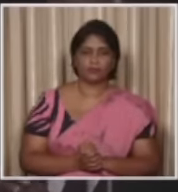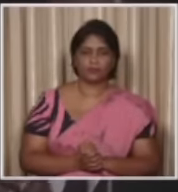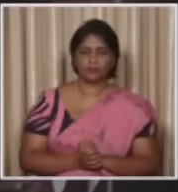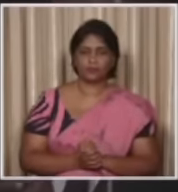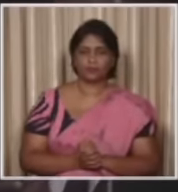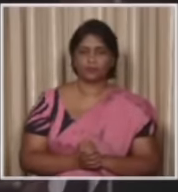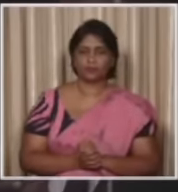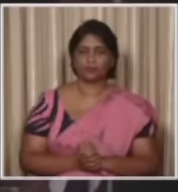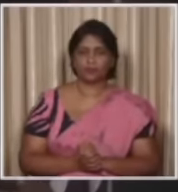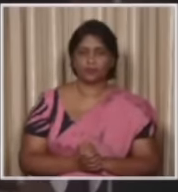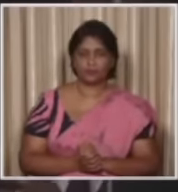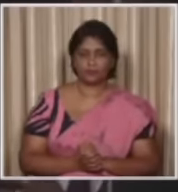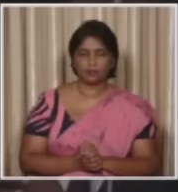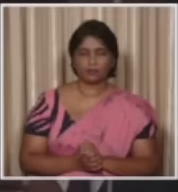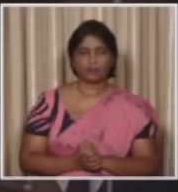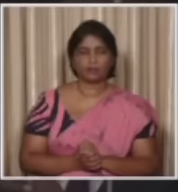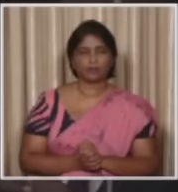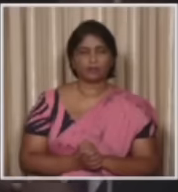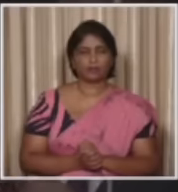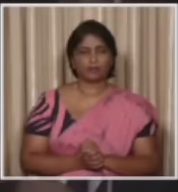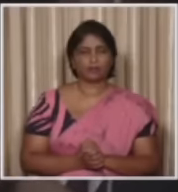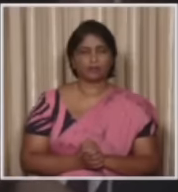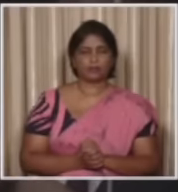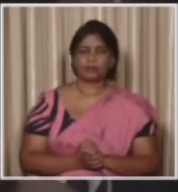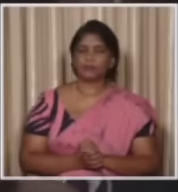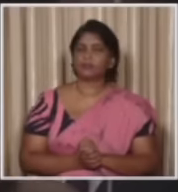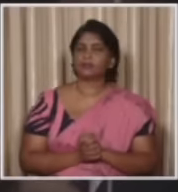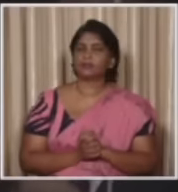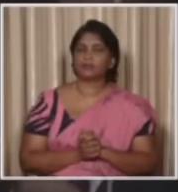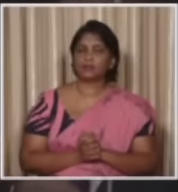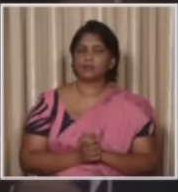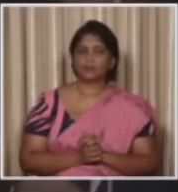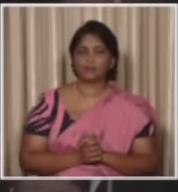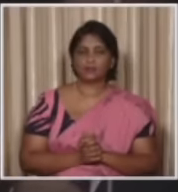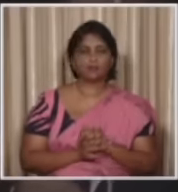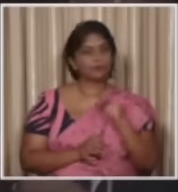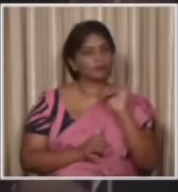අහන ප්‍රශ්නය ව්‍යවස්ථාදායක ස්වභාවයේ සමහර